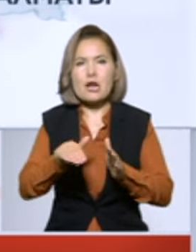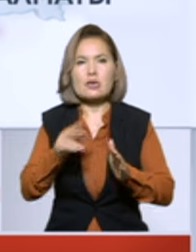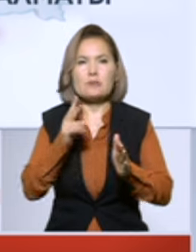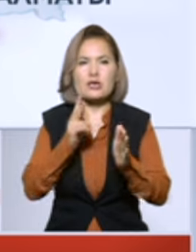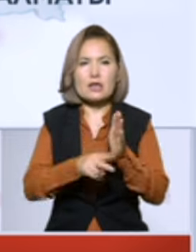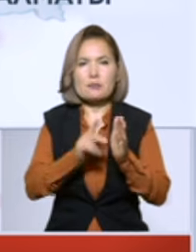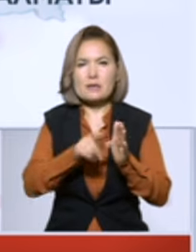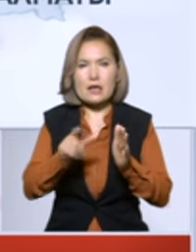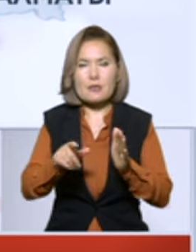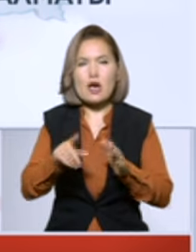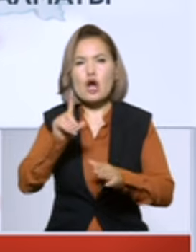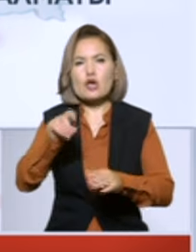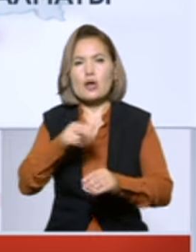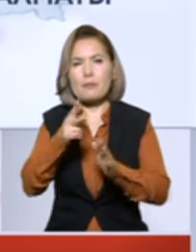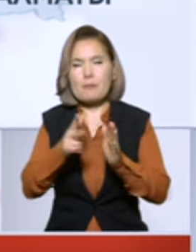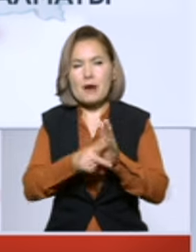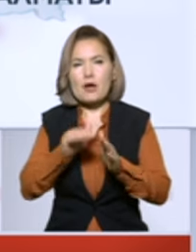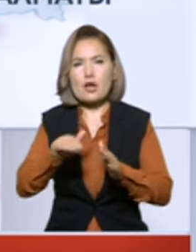7 586 070 адам.